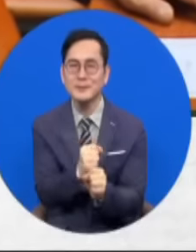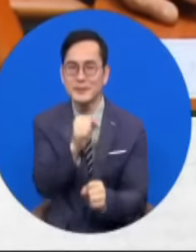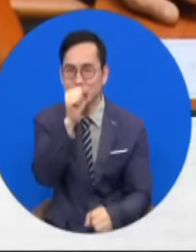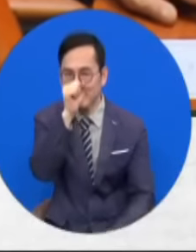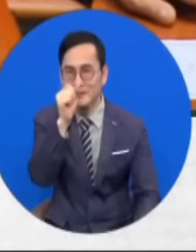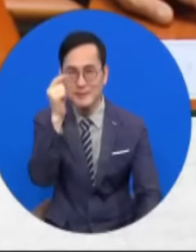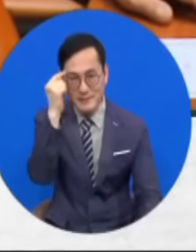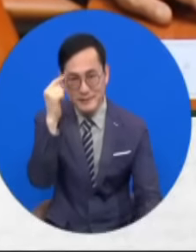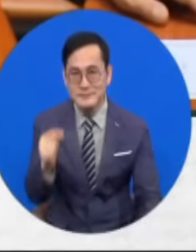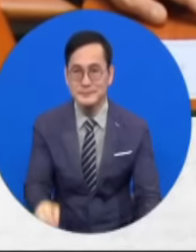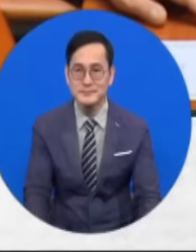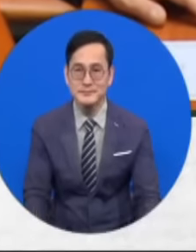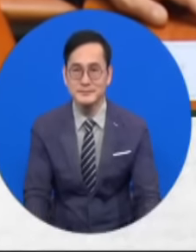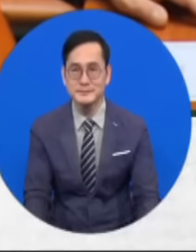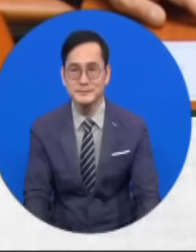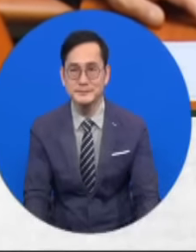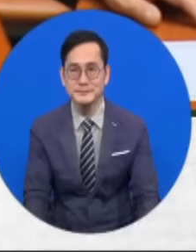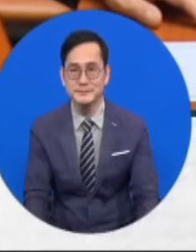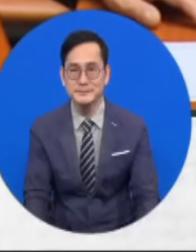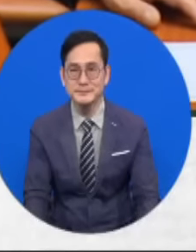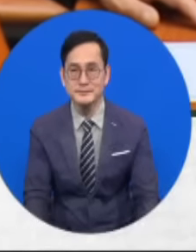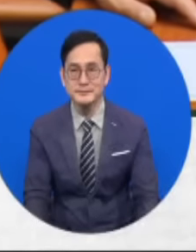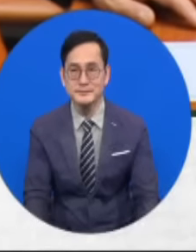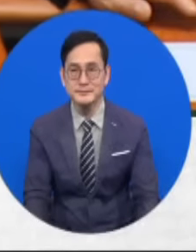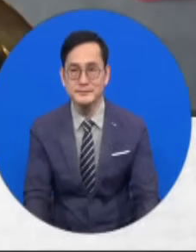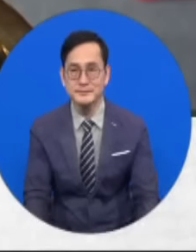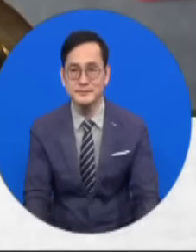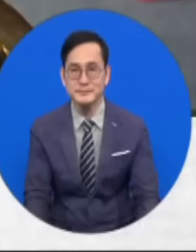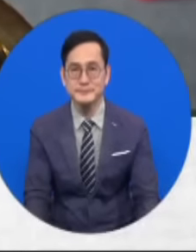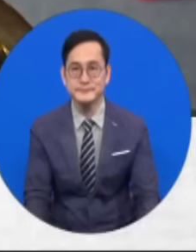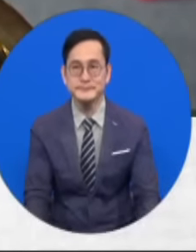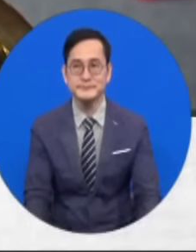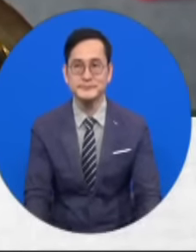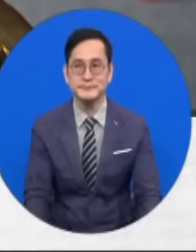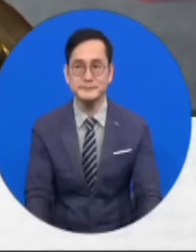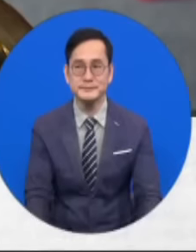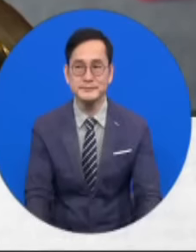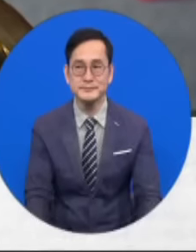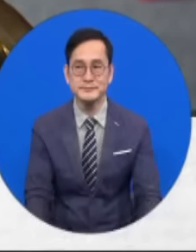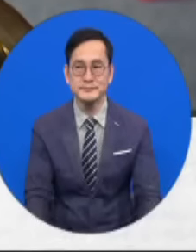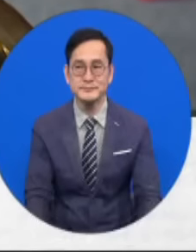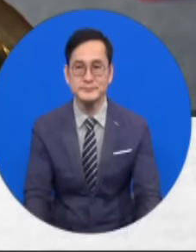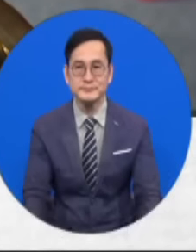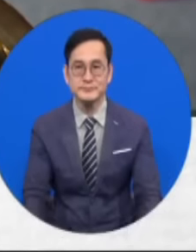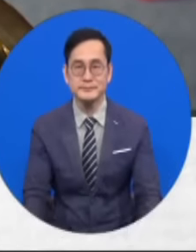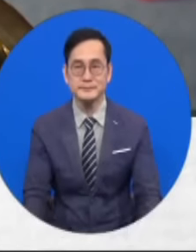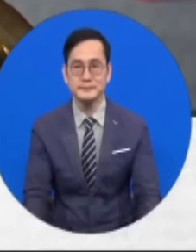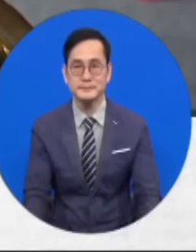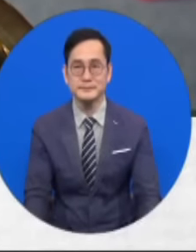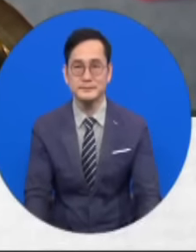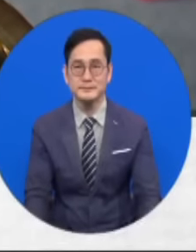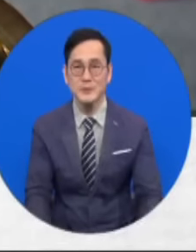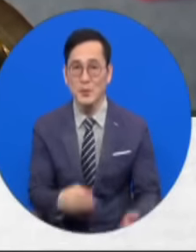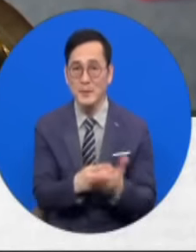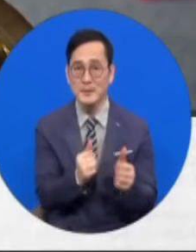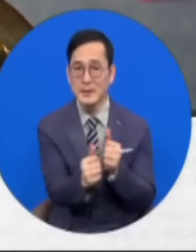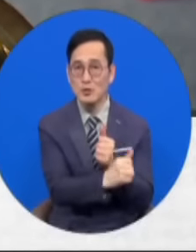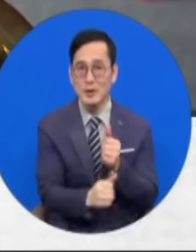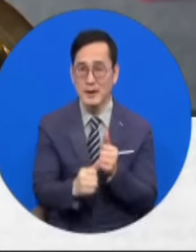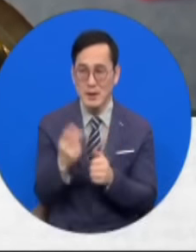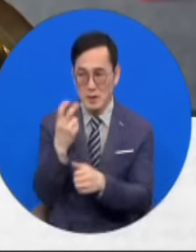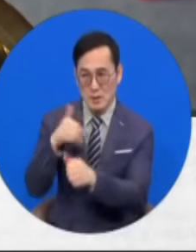때는 활용해야 한다 이렇게 봅니다 그리고 지금 아마 법사위에서 조사할지 않 할지는 고민을 많이 할 거예요